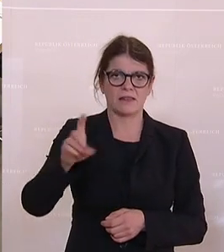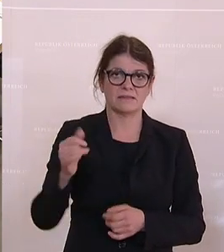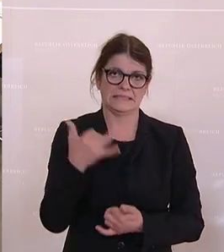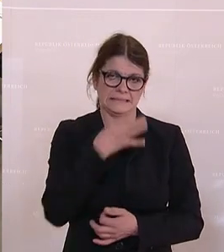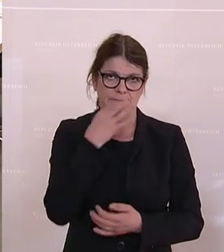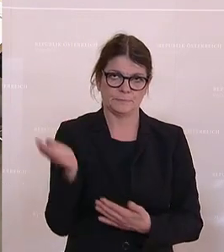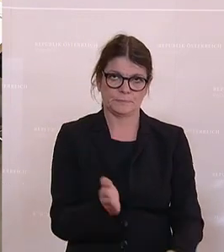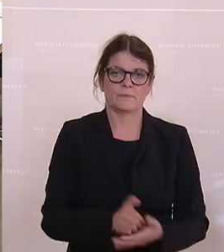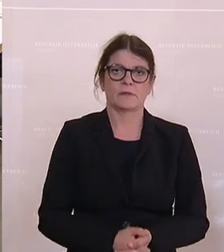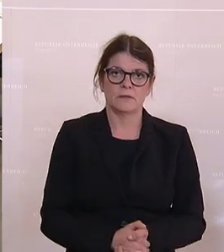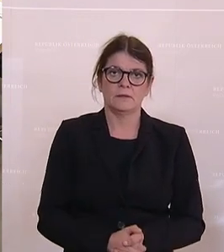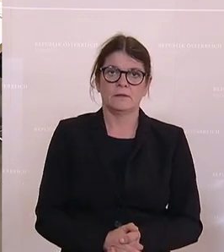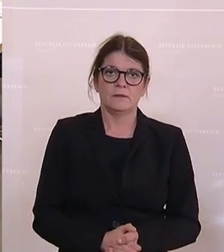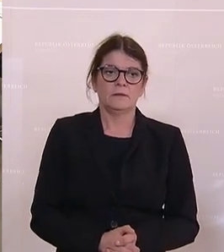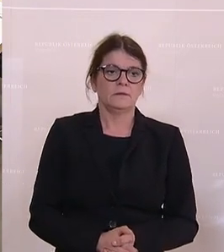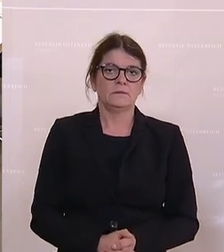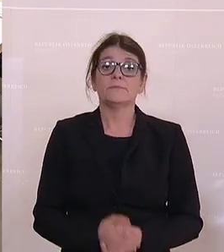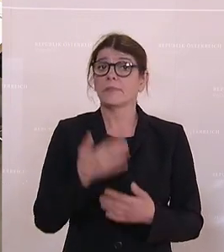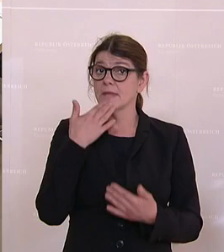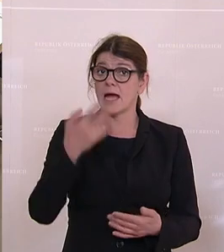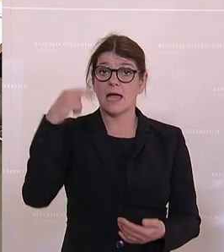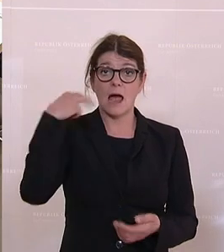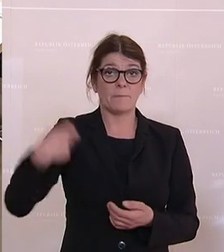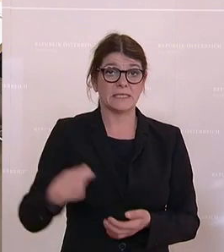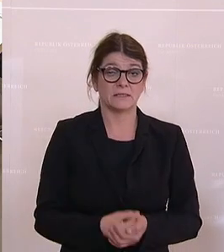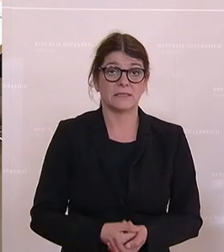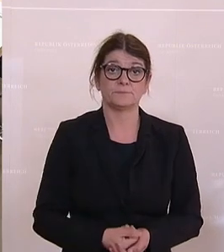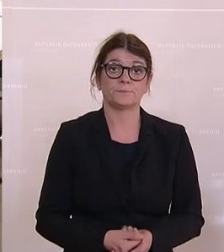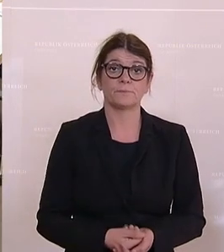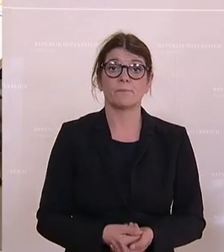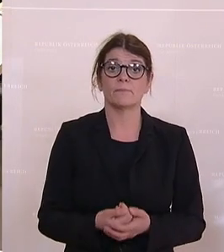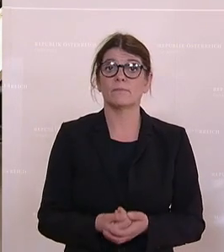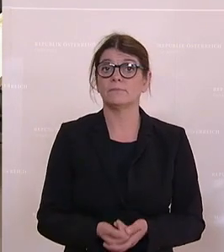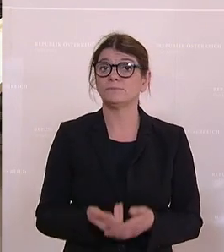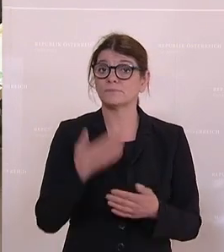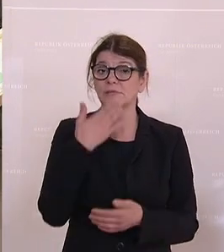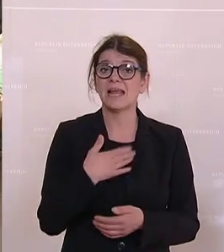kritisiert die SPÖ massiv, dass sie selbst beim Thema Klimaschutz nichts